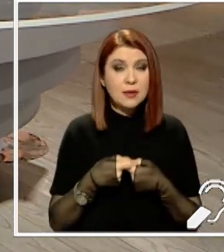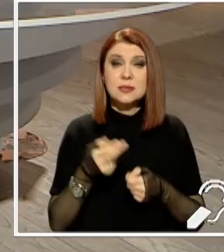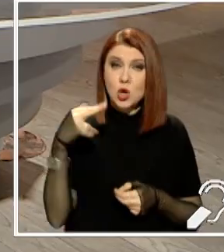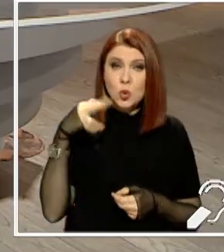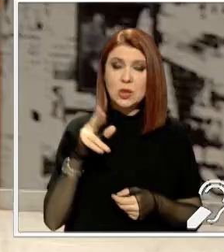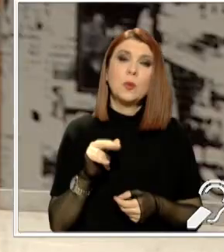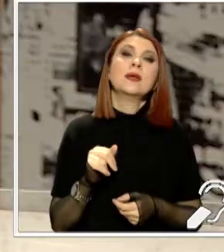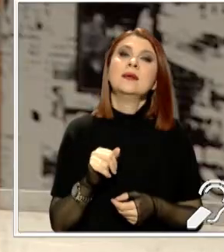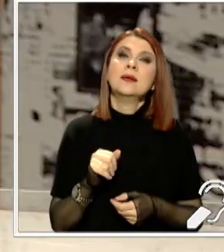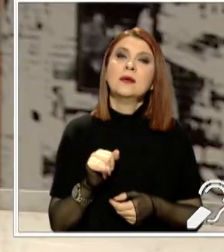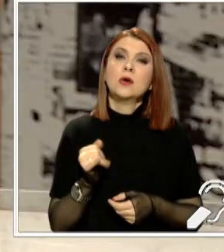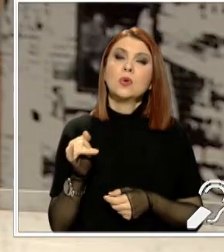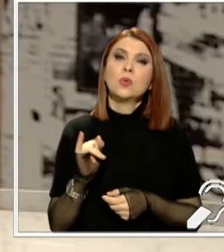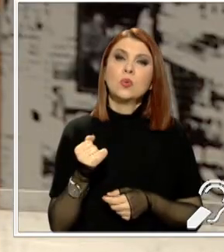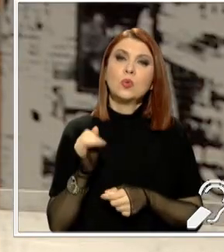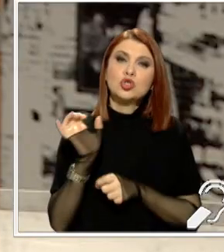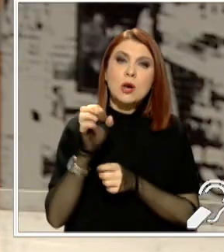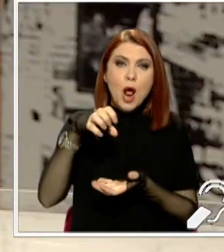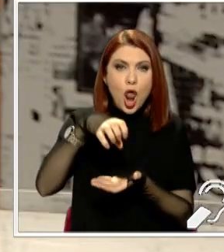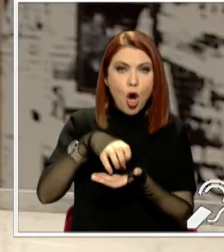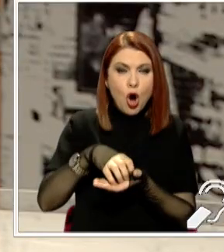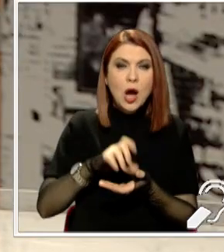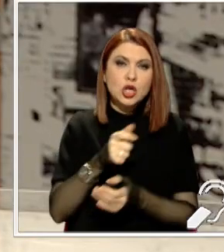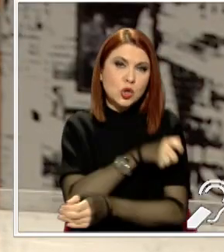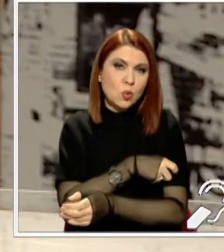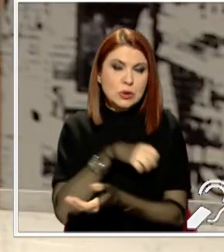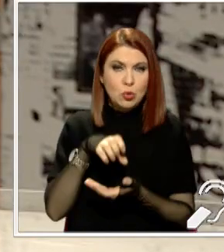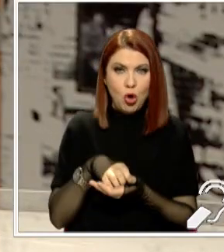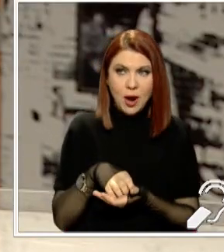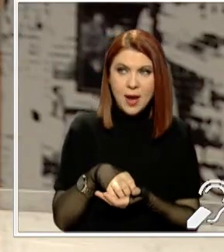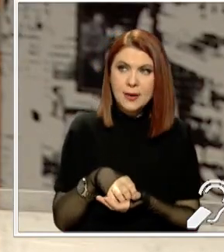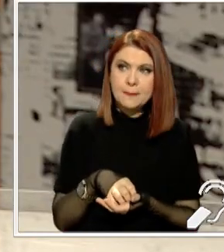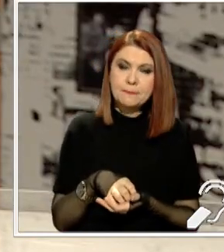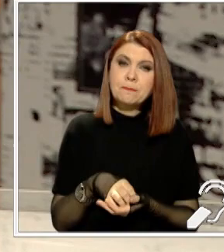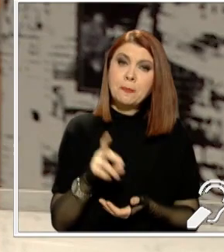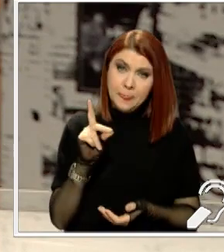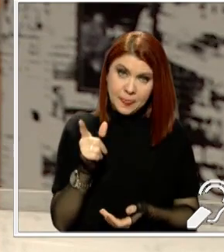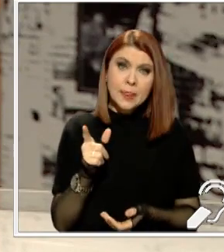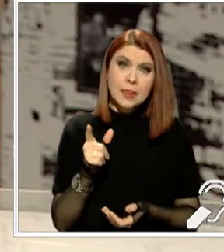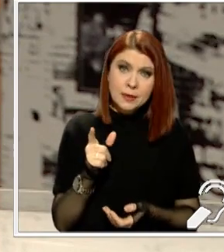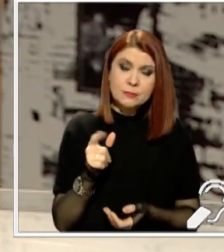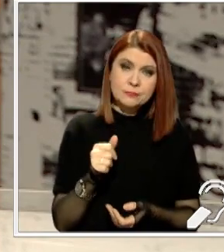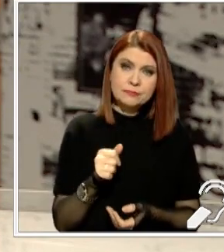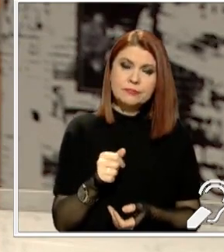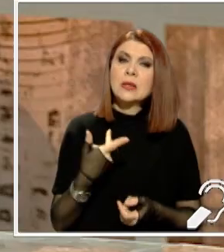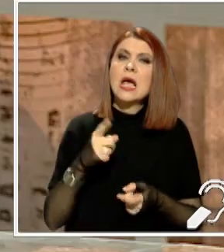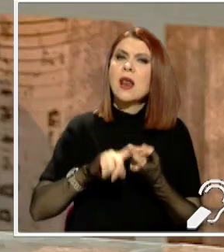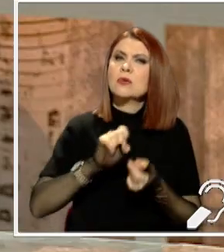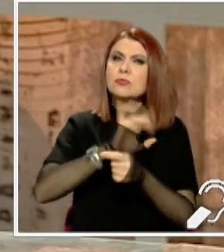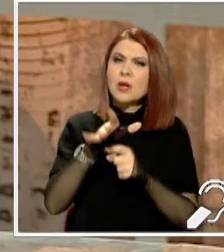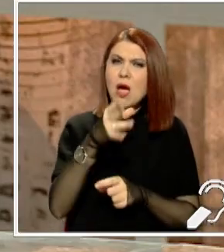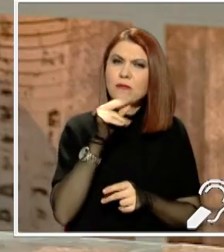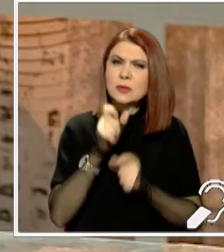continue cu un cinema local și cu Consiliul Local. Da. Apropo de pandemie, ai spus